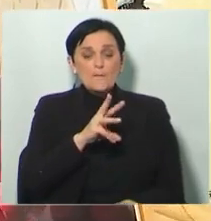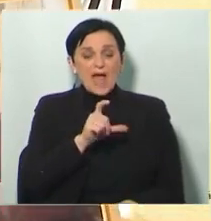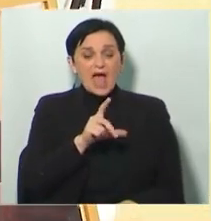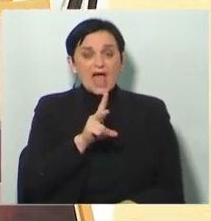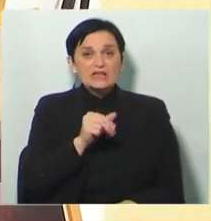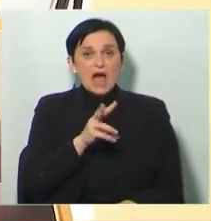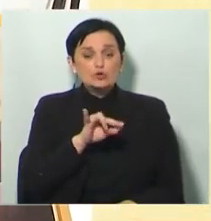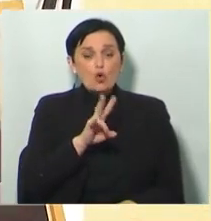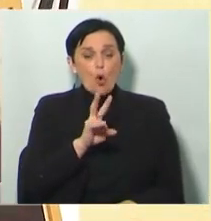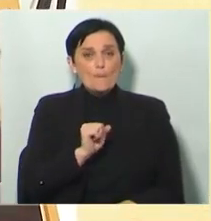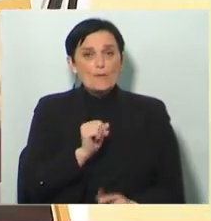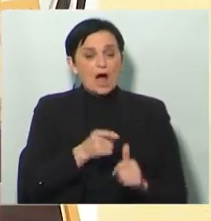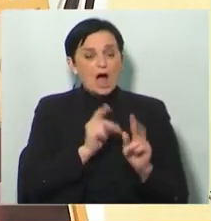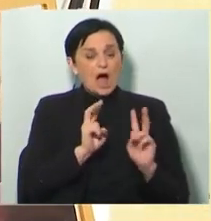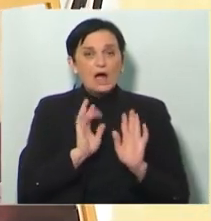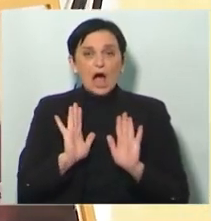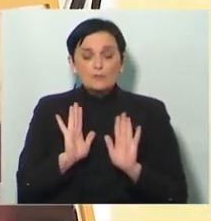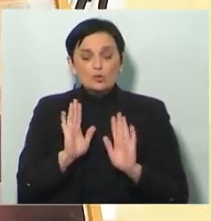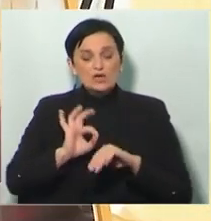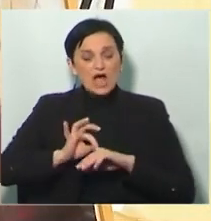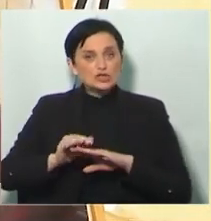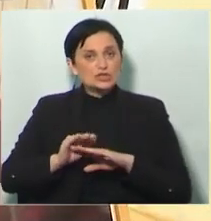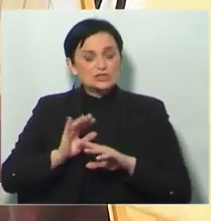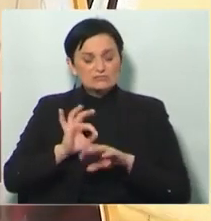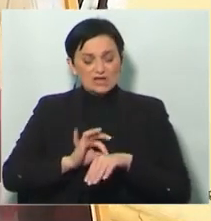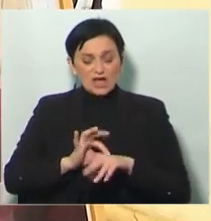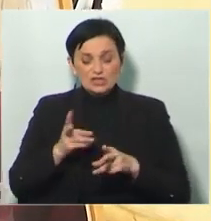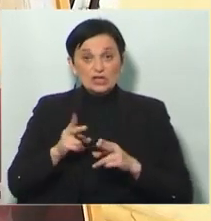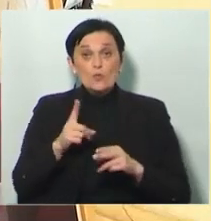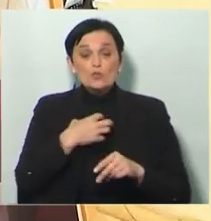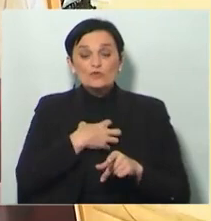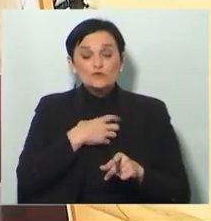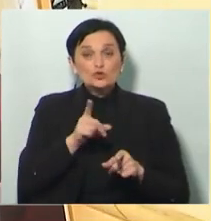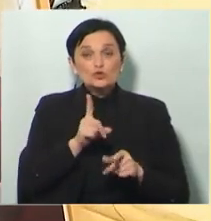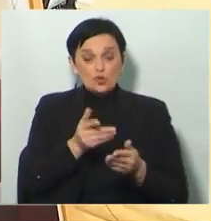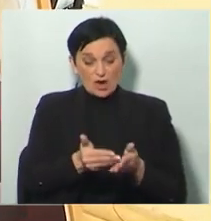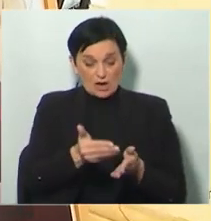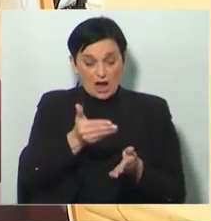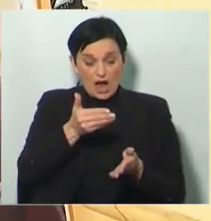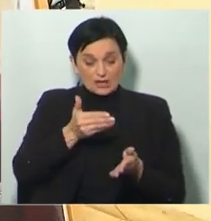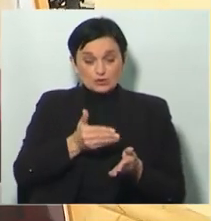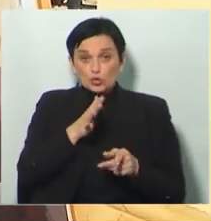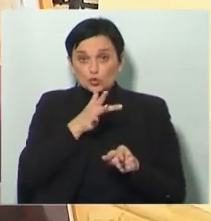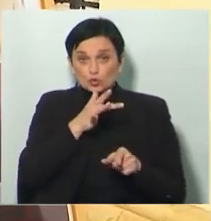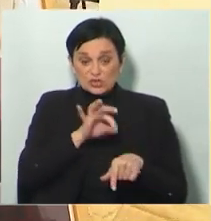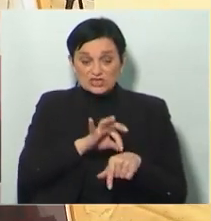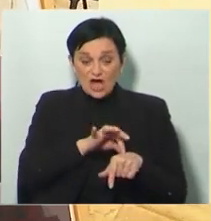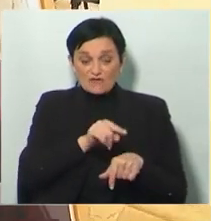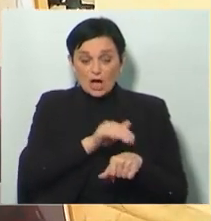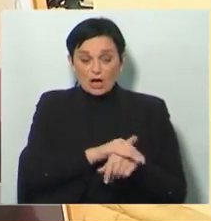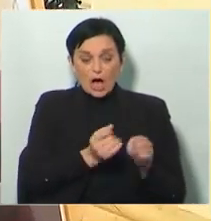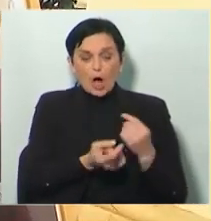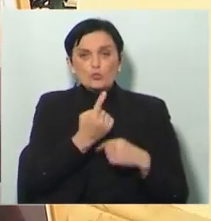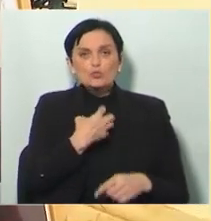მხოლოდ კანის კიბო. და აქ მნიშვნელობა აქვს, რომ სწორედ აი ადრეულ სტადიაზე ამ დაავადების აღმოჩენას აქვს